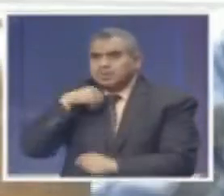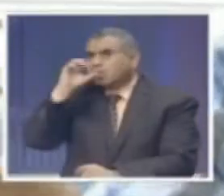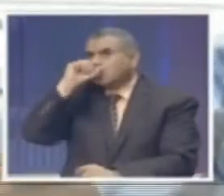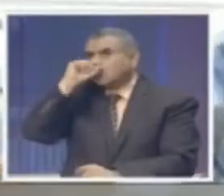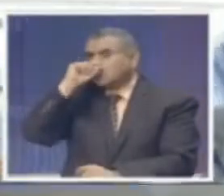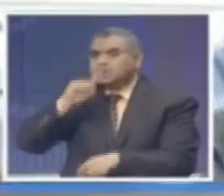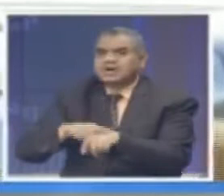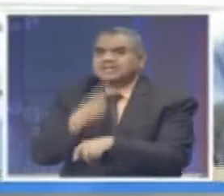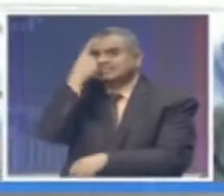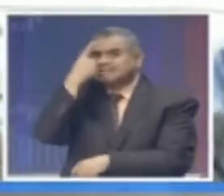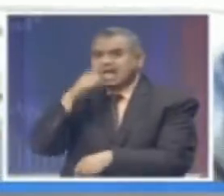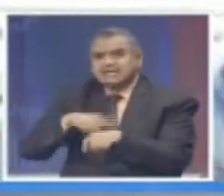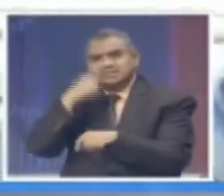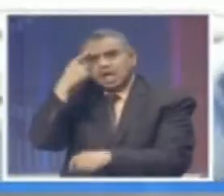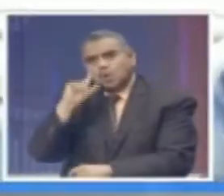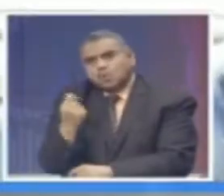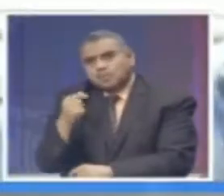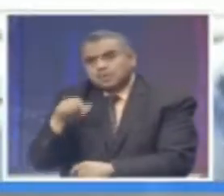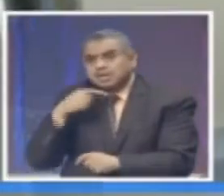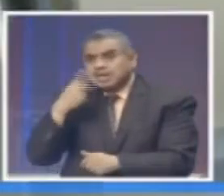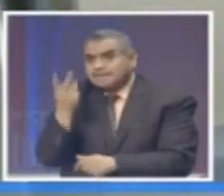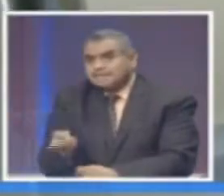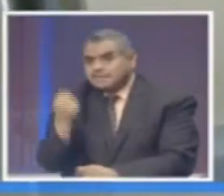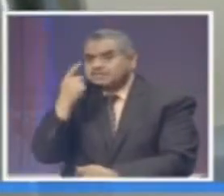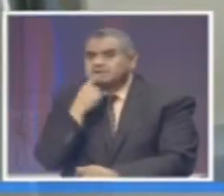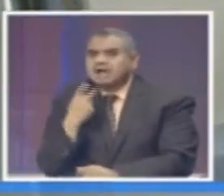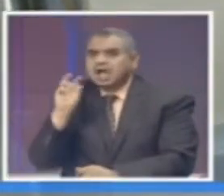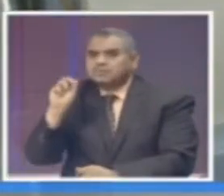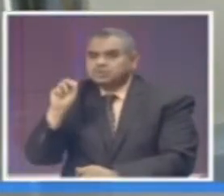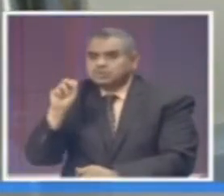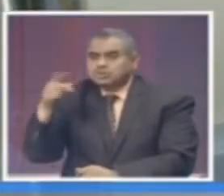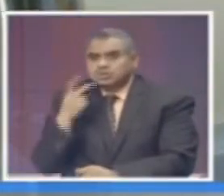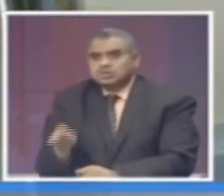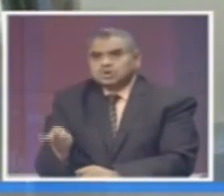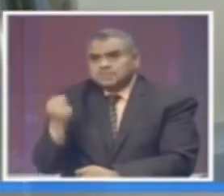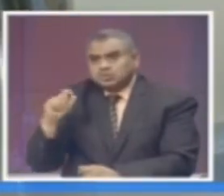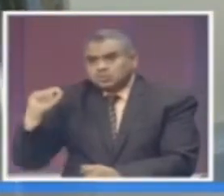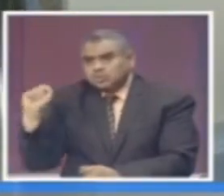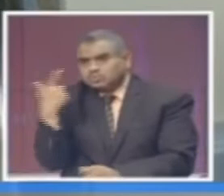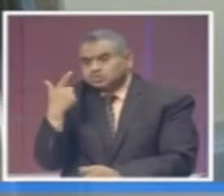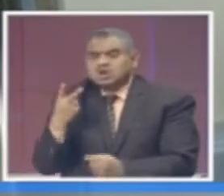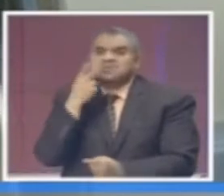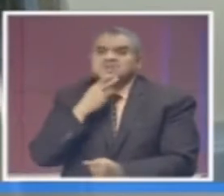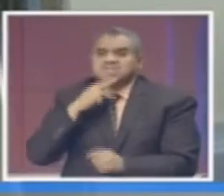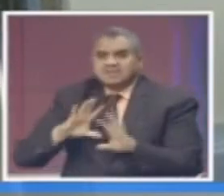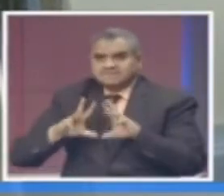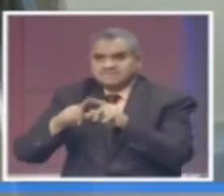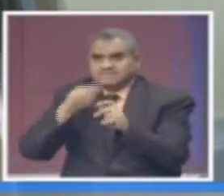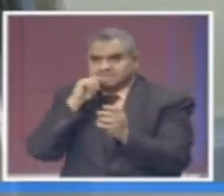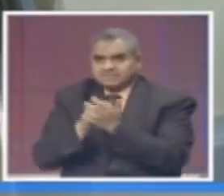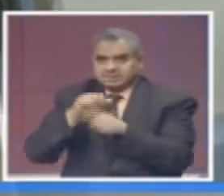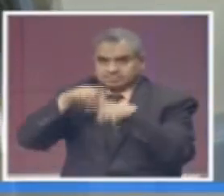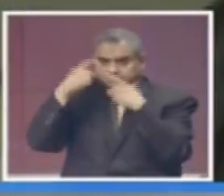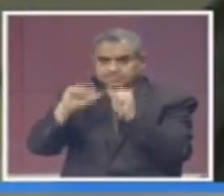ممكن ساعة إلا ربع، المترو 25 دقيقة. السرعة والنظافة ويعني بيسهل عليا الوقت في الوصول